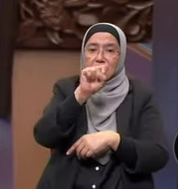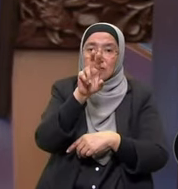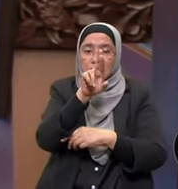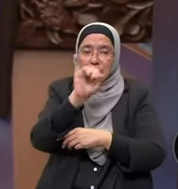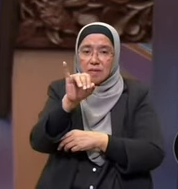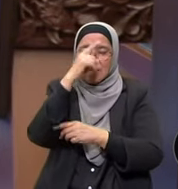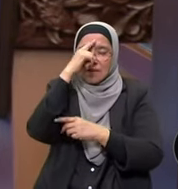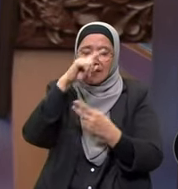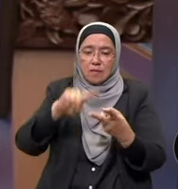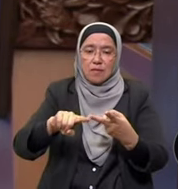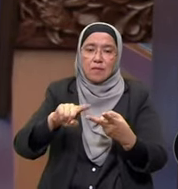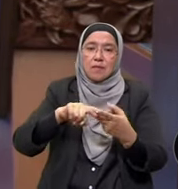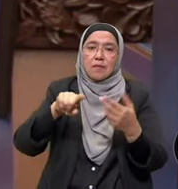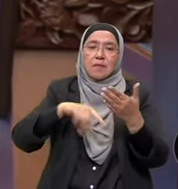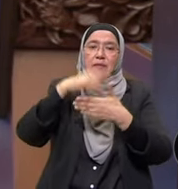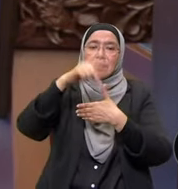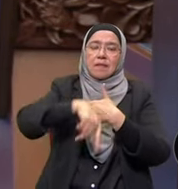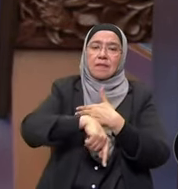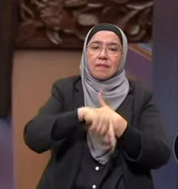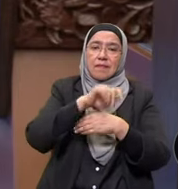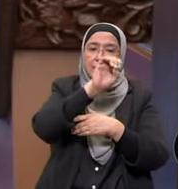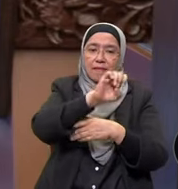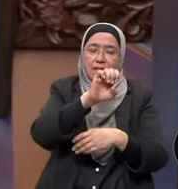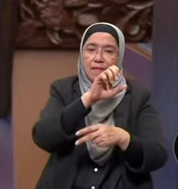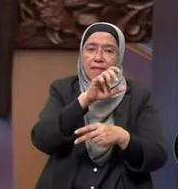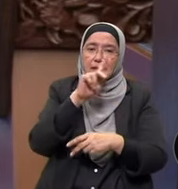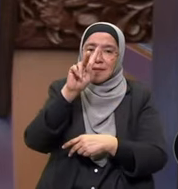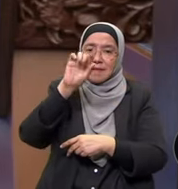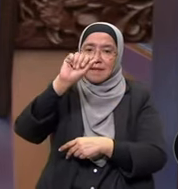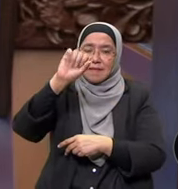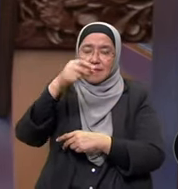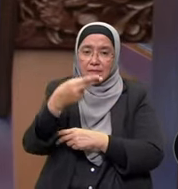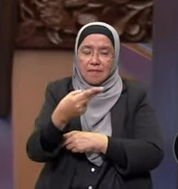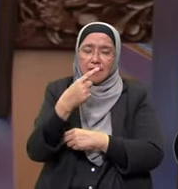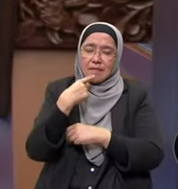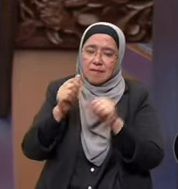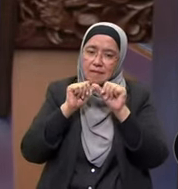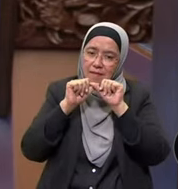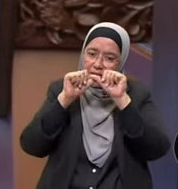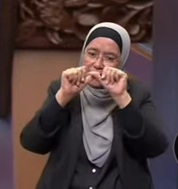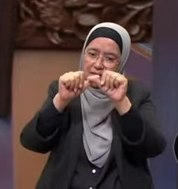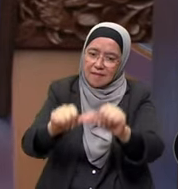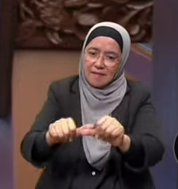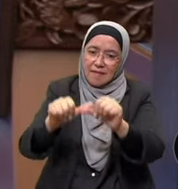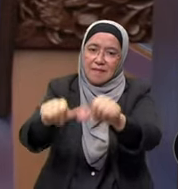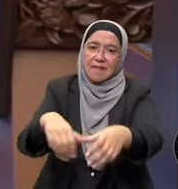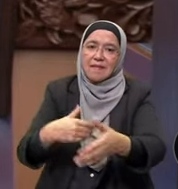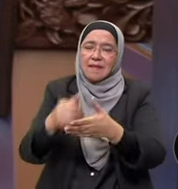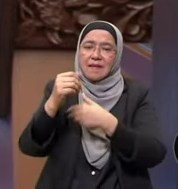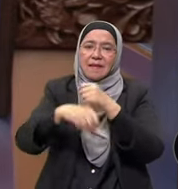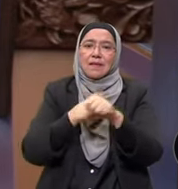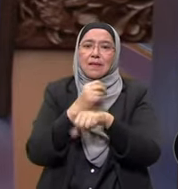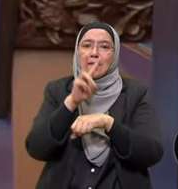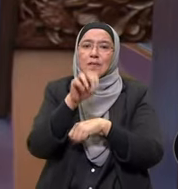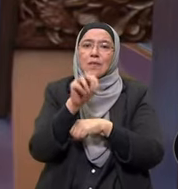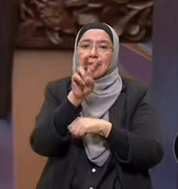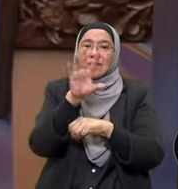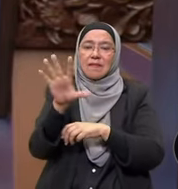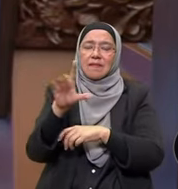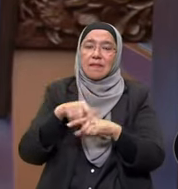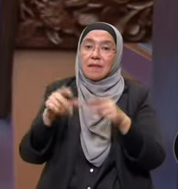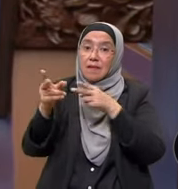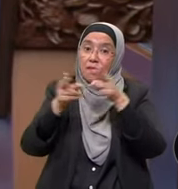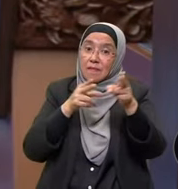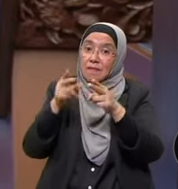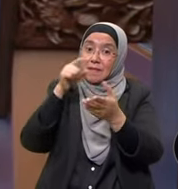50% daripada jumlah caruman tahunan turut dilanjutkan pada tahun 2025 inisiatif ini adalah tertakluk kepada